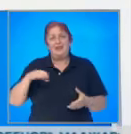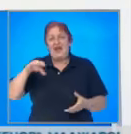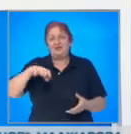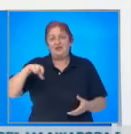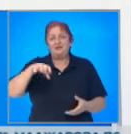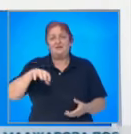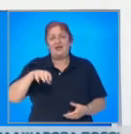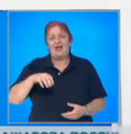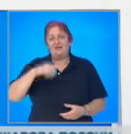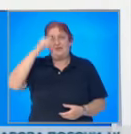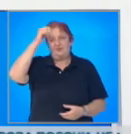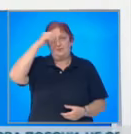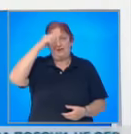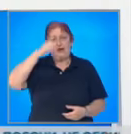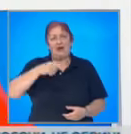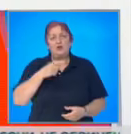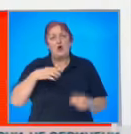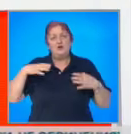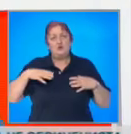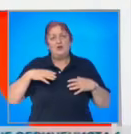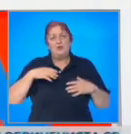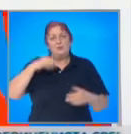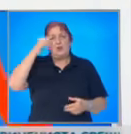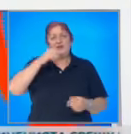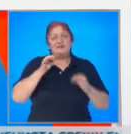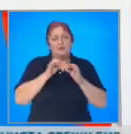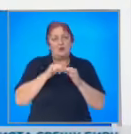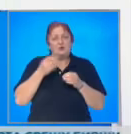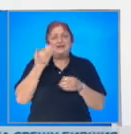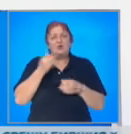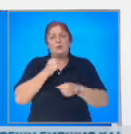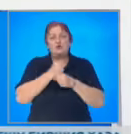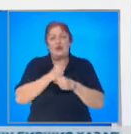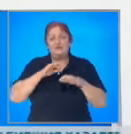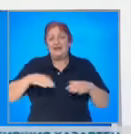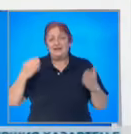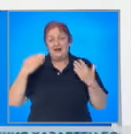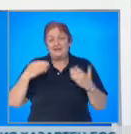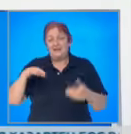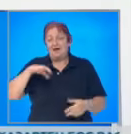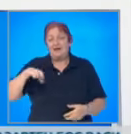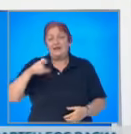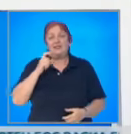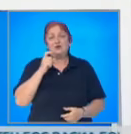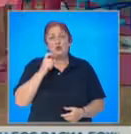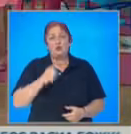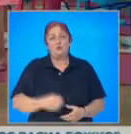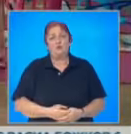етнически квартал в страната. Сега той е студент по българска филология и планира да започне работа в детска градина в